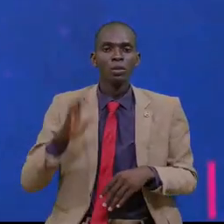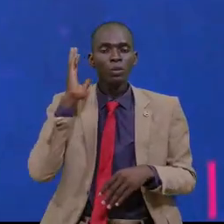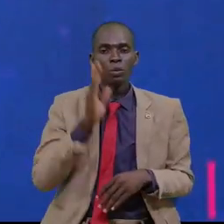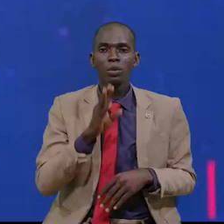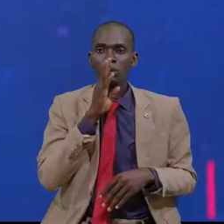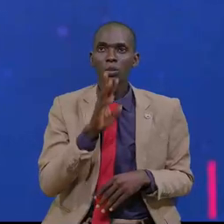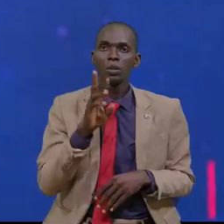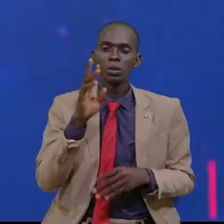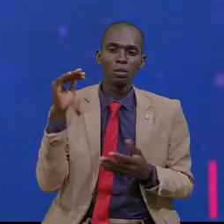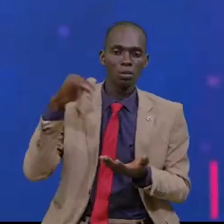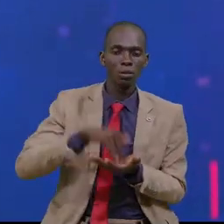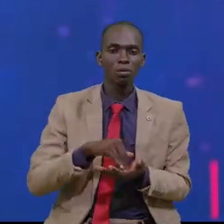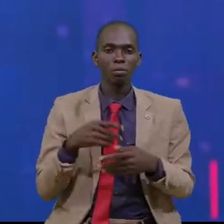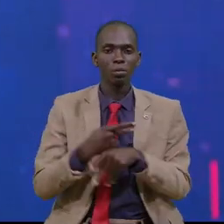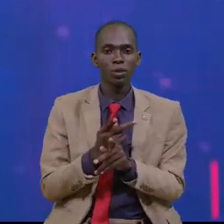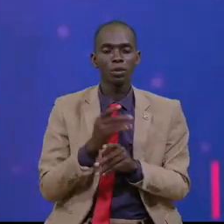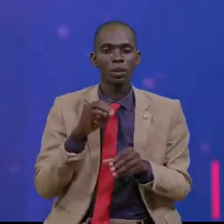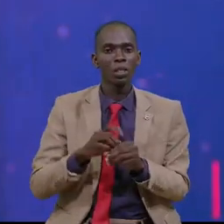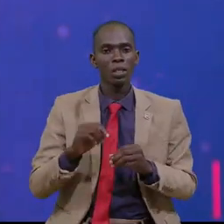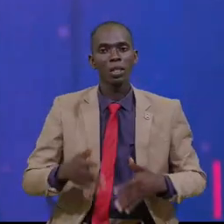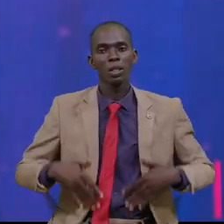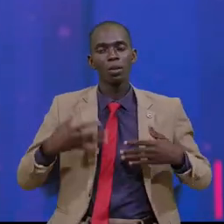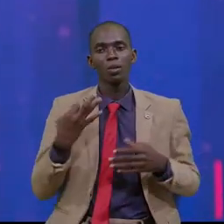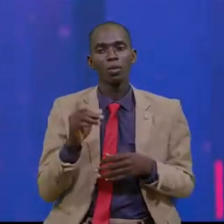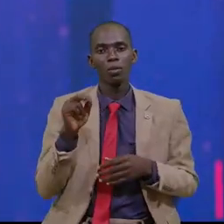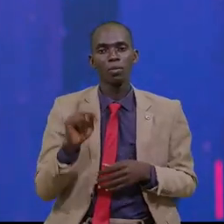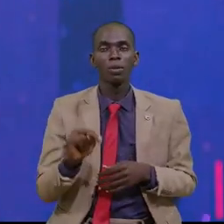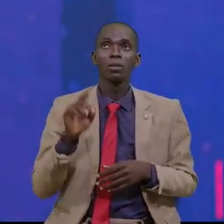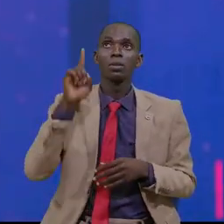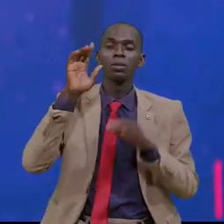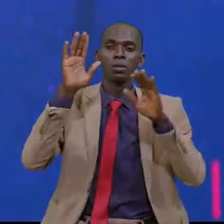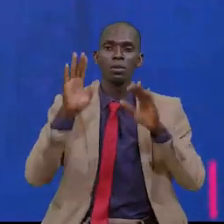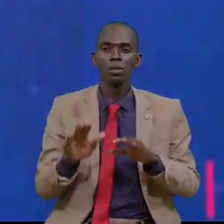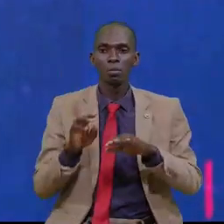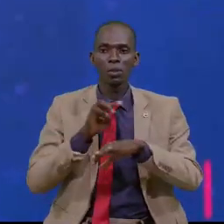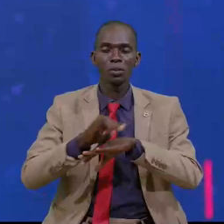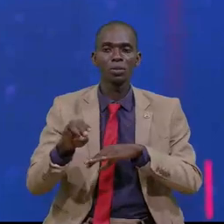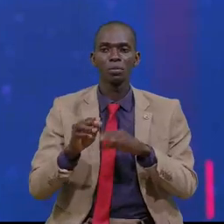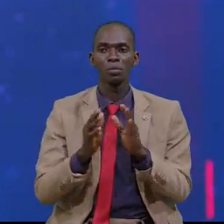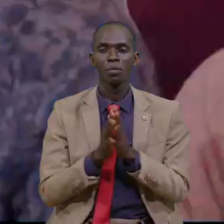soit reproduit dans la vie d'un ministre excellent.